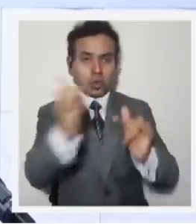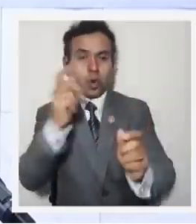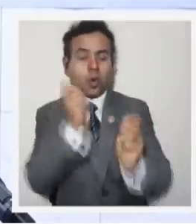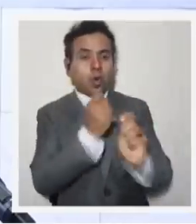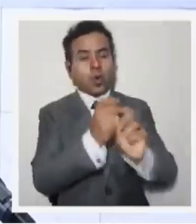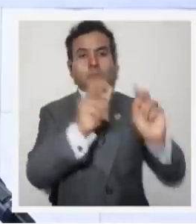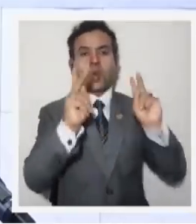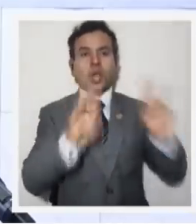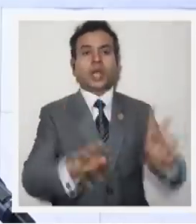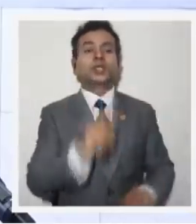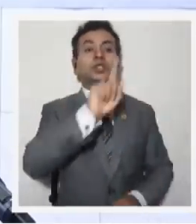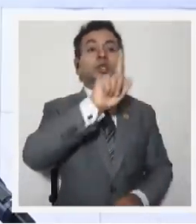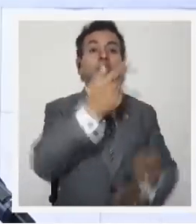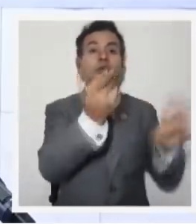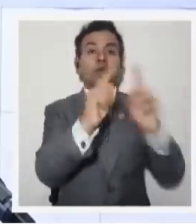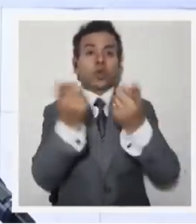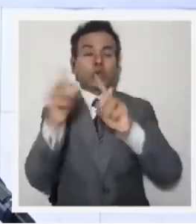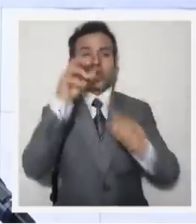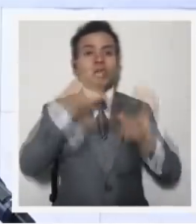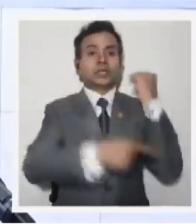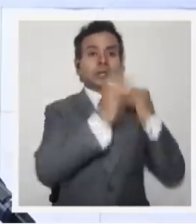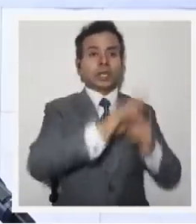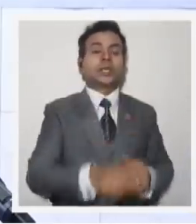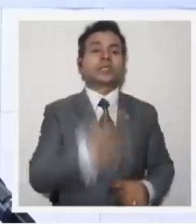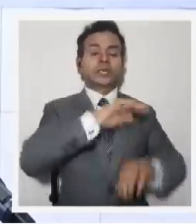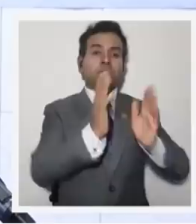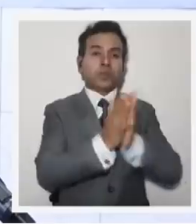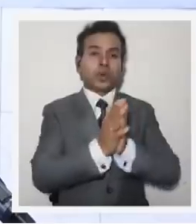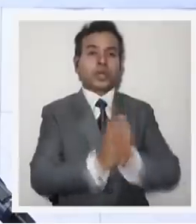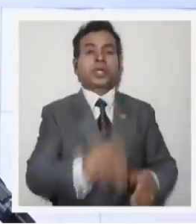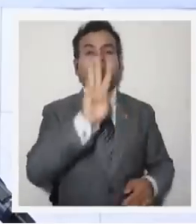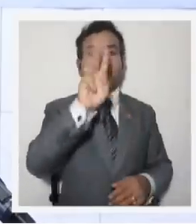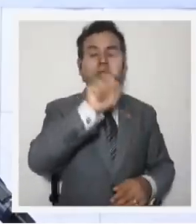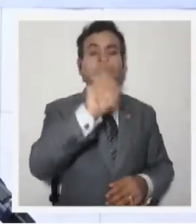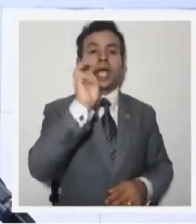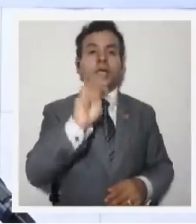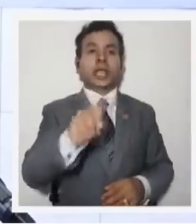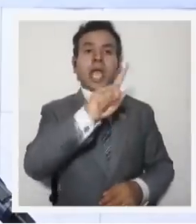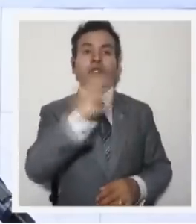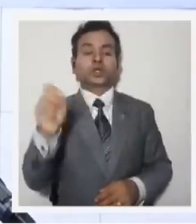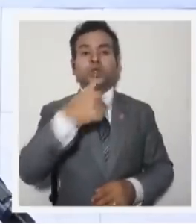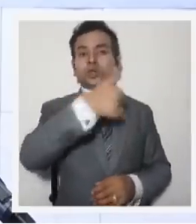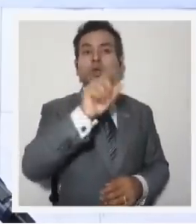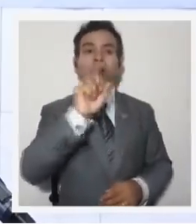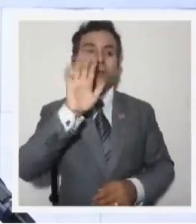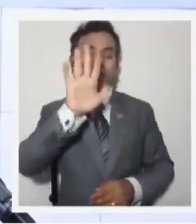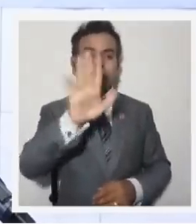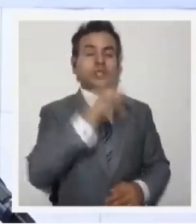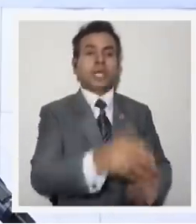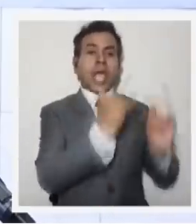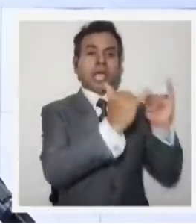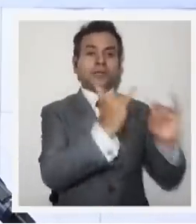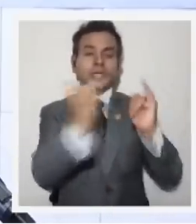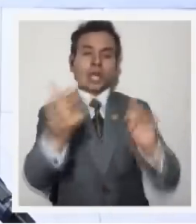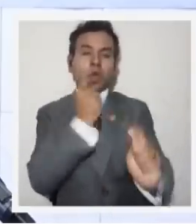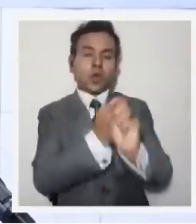জেলা পর্যায়ের প্রাতিষ্ঠানিক কোয়ারেন্টাইনের জন্য প্রস্তুত করা আছে 617টি প্রতিষ্ঠান এবং এর মাধ্যমে তাৎক্ষণিকভাবে কোয়ারেন্টাইন সেবা প্রদান করা যায়